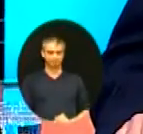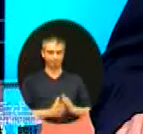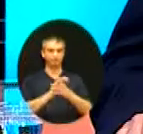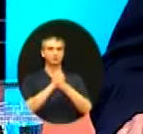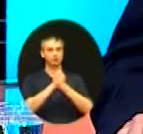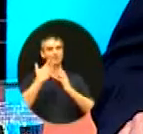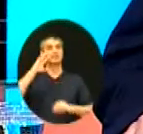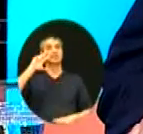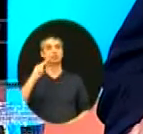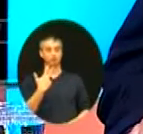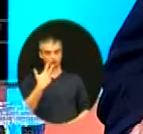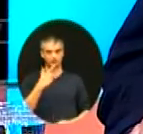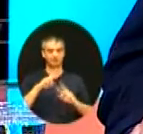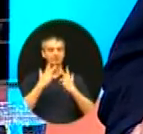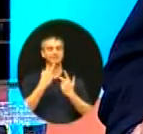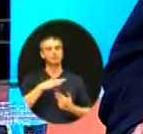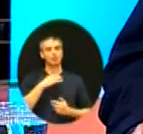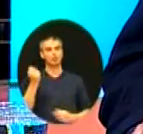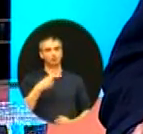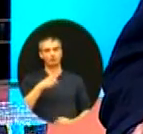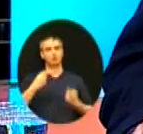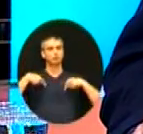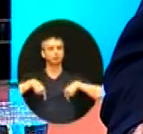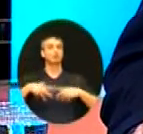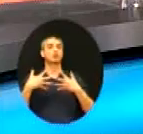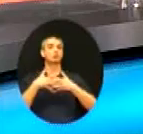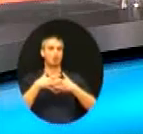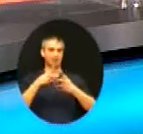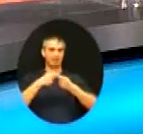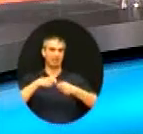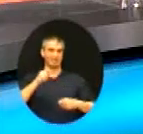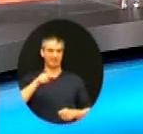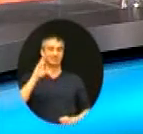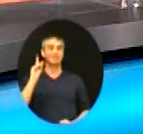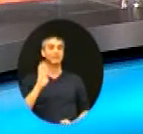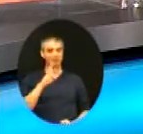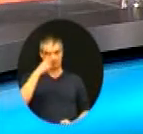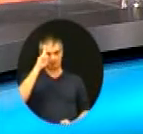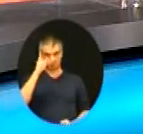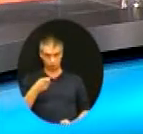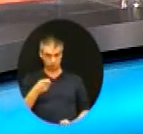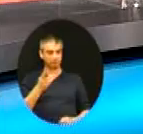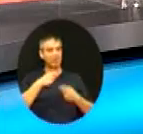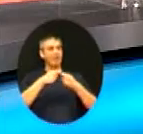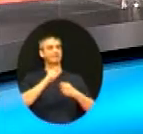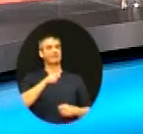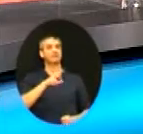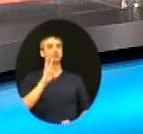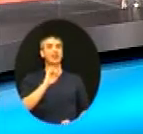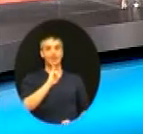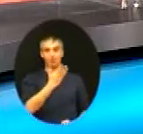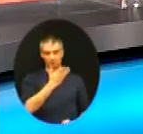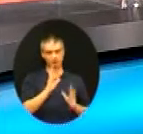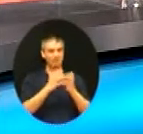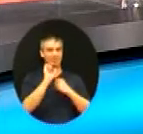שלום לכם, קריאה שלישית בצוות שלנו השבוע, יושב ראש הקואליציה, חבר הכנסת דוד ביטן מהליכוד, חברת הכנסת שלי